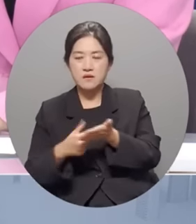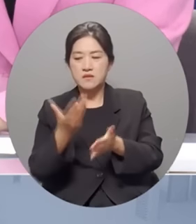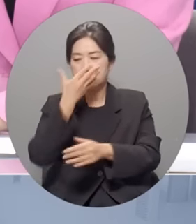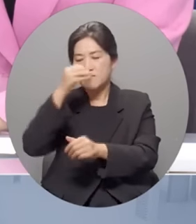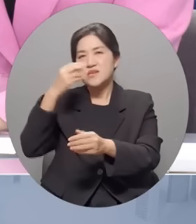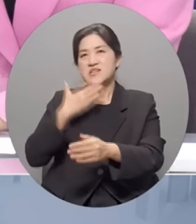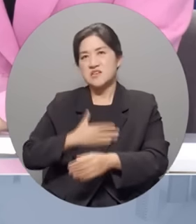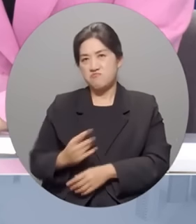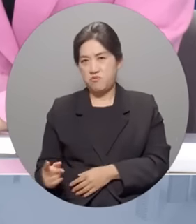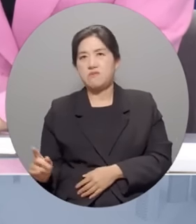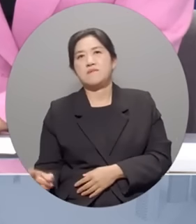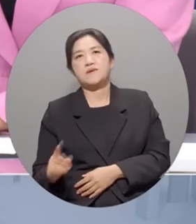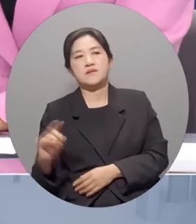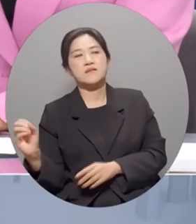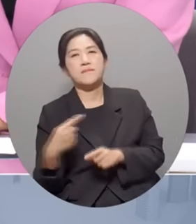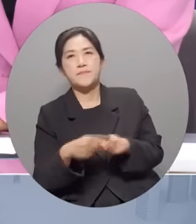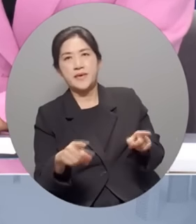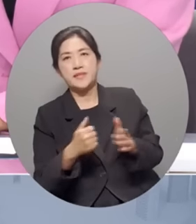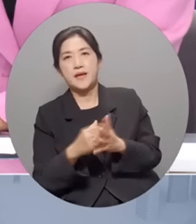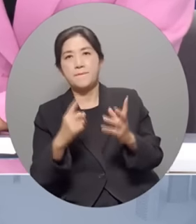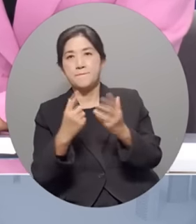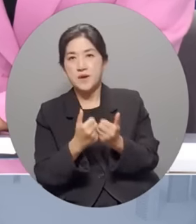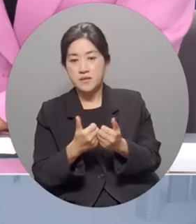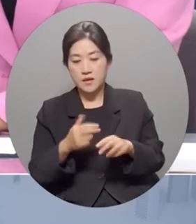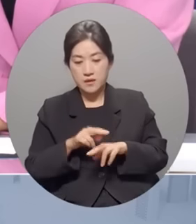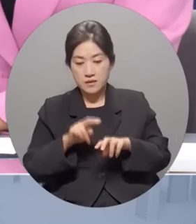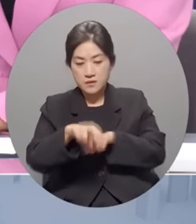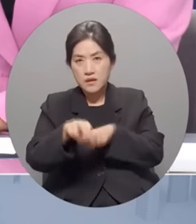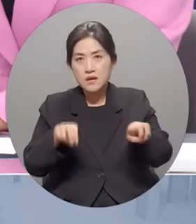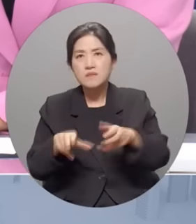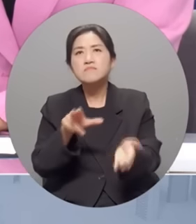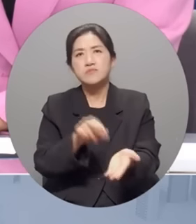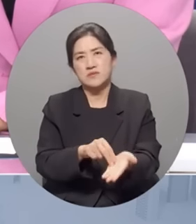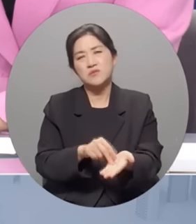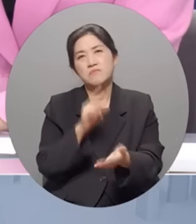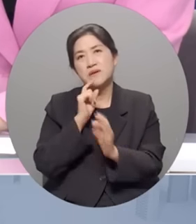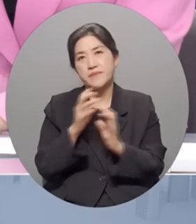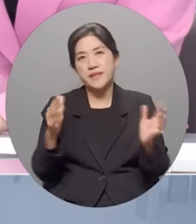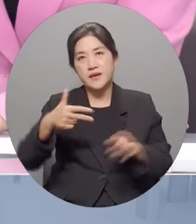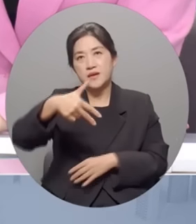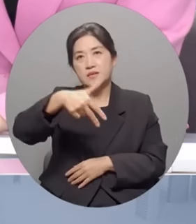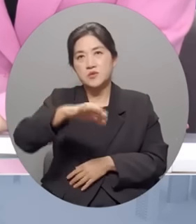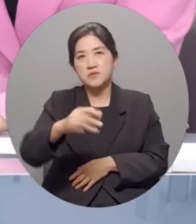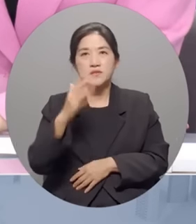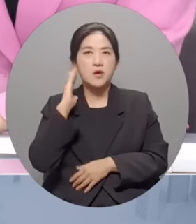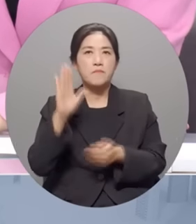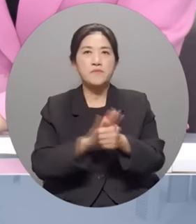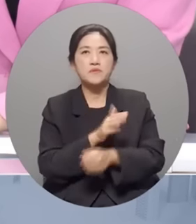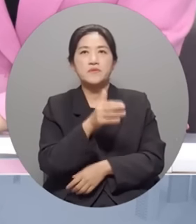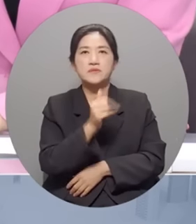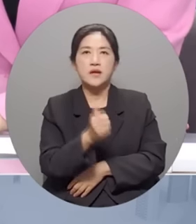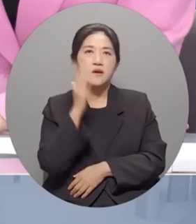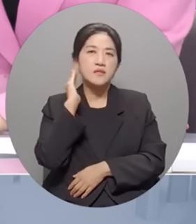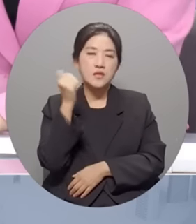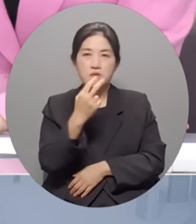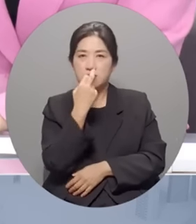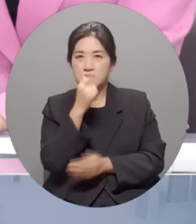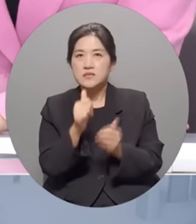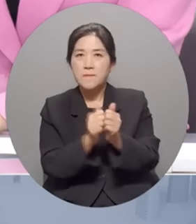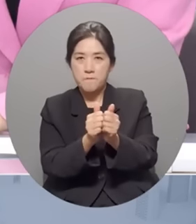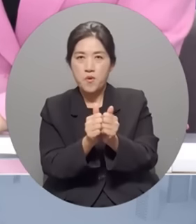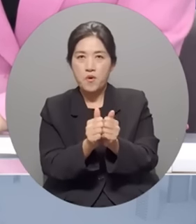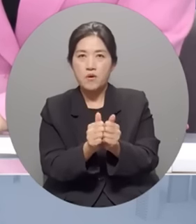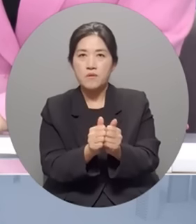그랬다고 보고 있습니다 면담 때 좌석 배치도 논란인데요 정진석 대통령 비서실장은 대통령의 참모로